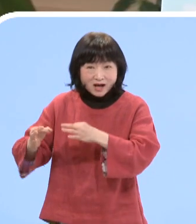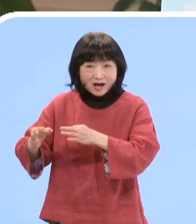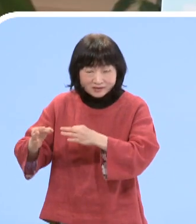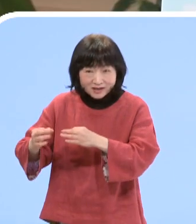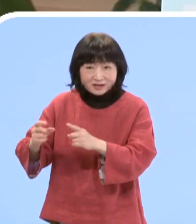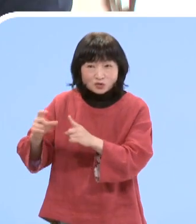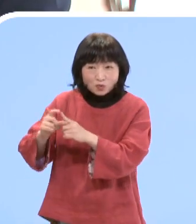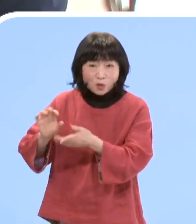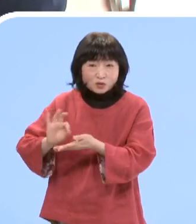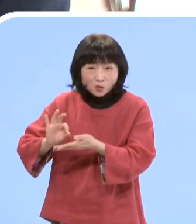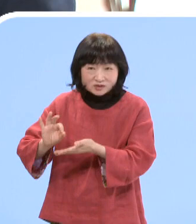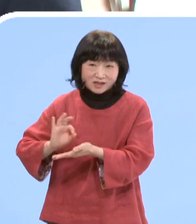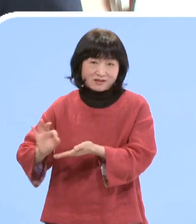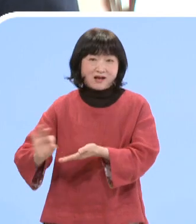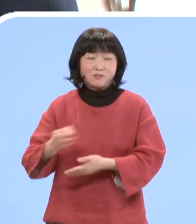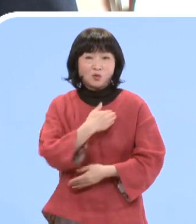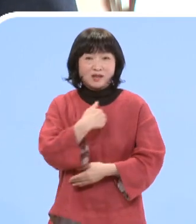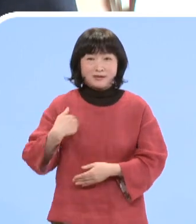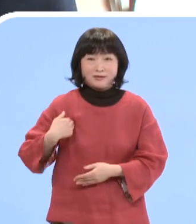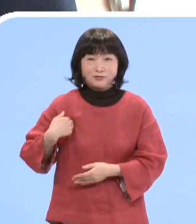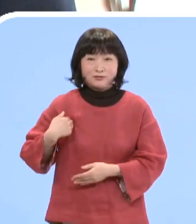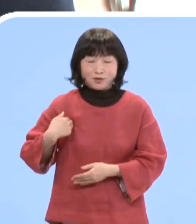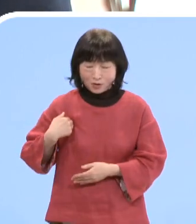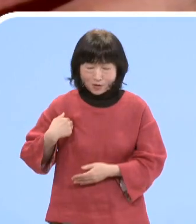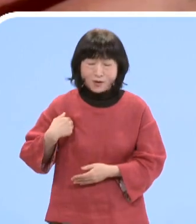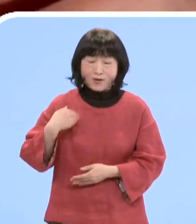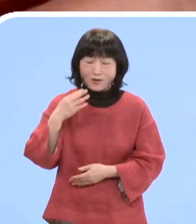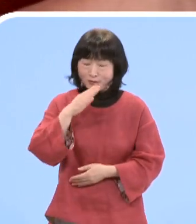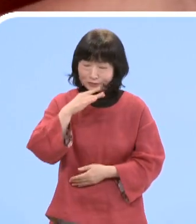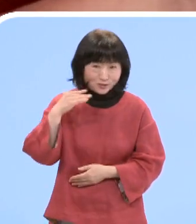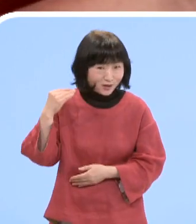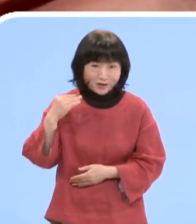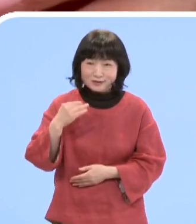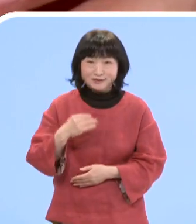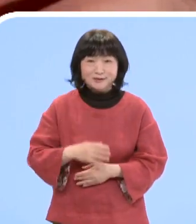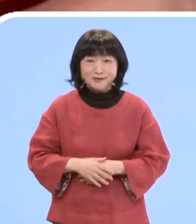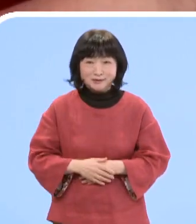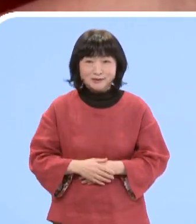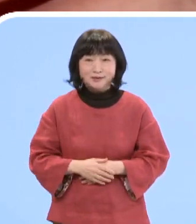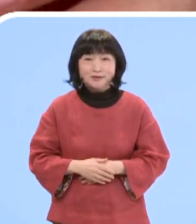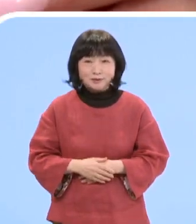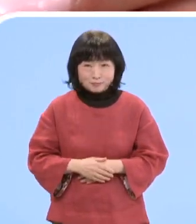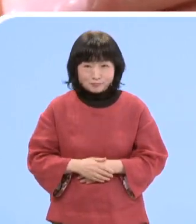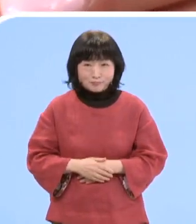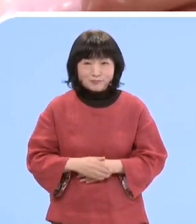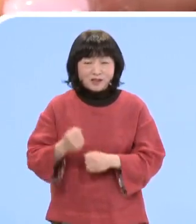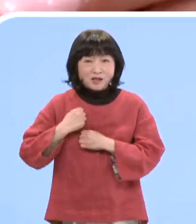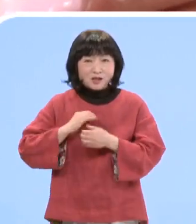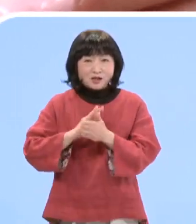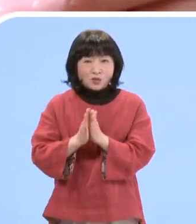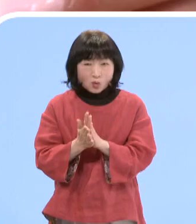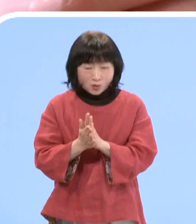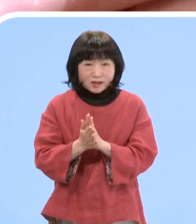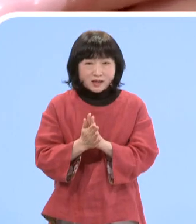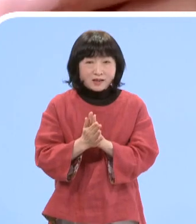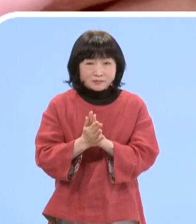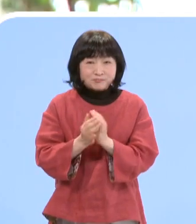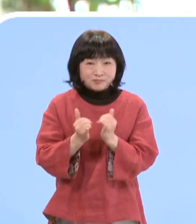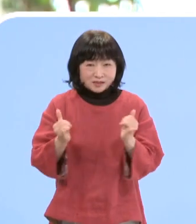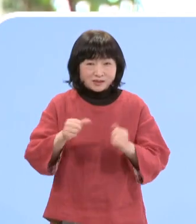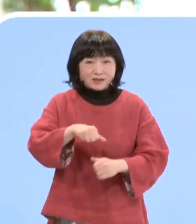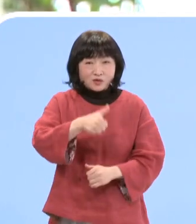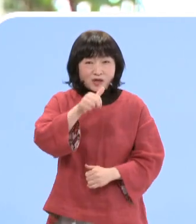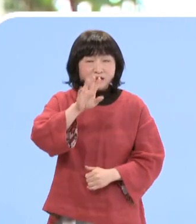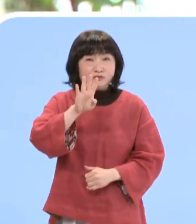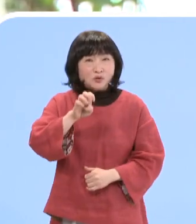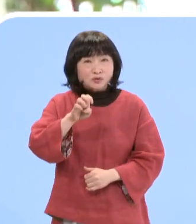にお得にと。 そうなんです。 素晴らしいですね。これ 兵庫県民548万人なんですけど、